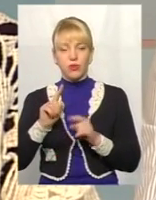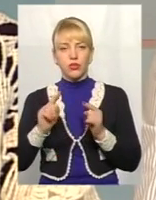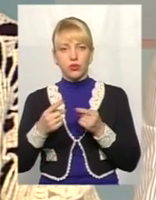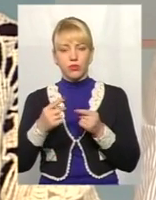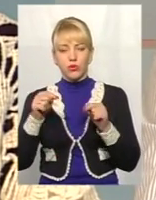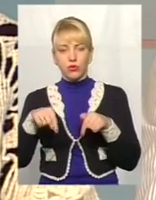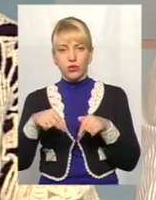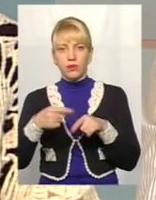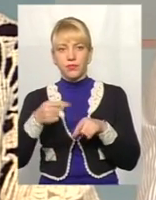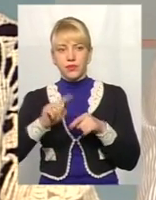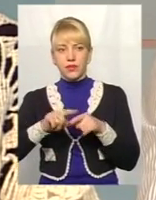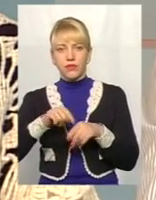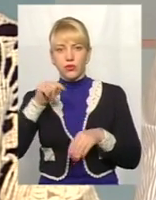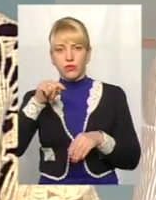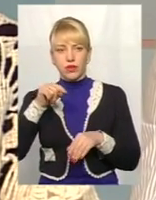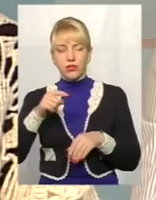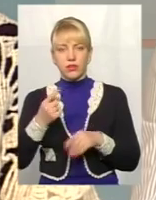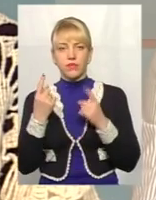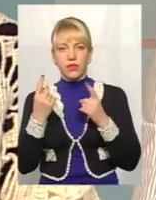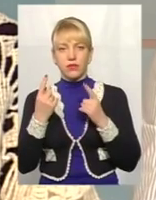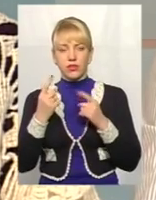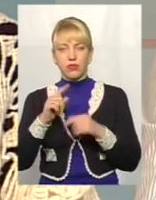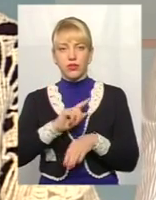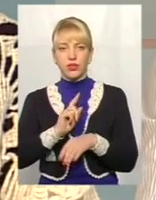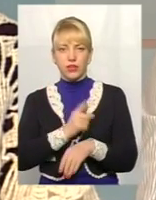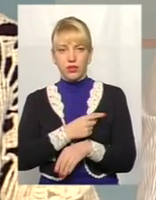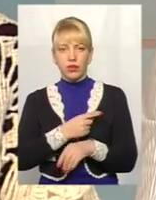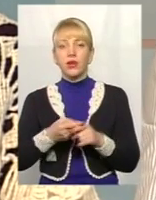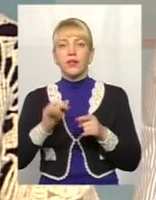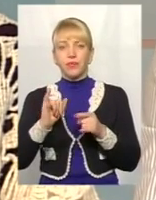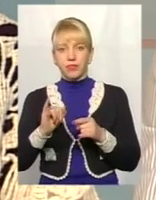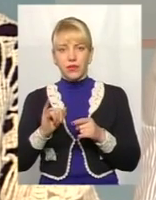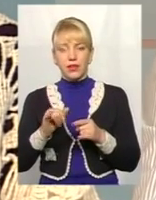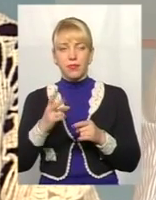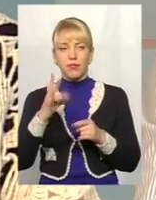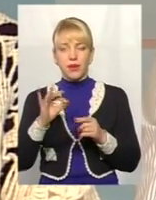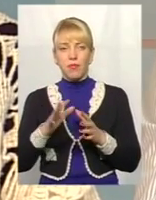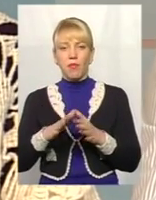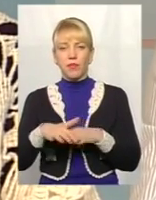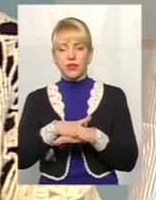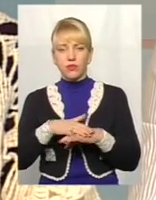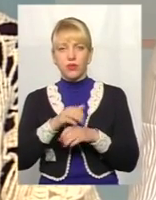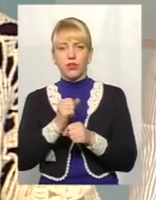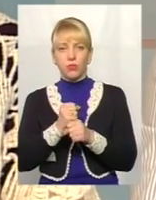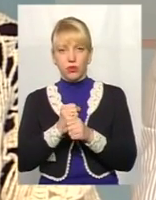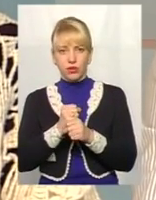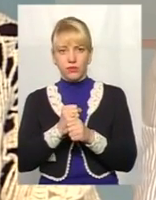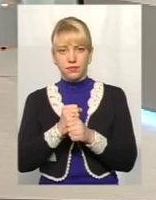саме тут це відчувалося надзвичайно сильно. Тому при якраз такій масованій роботі